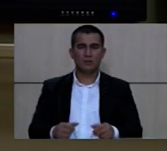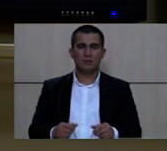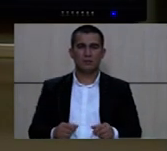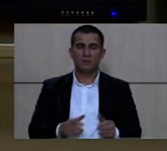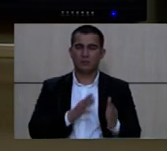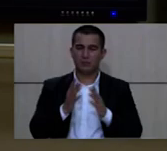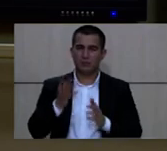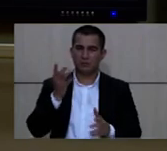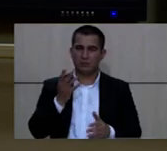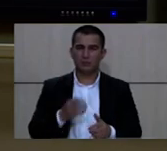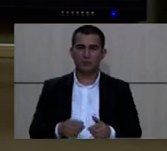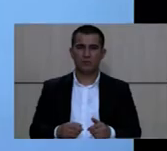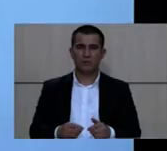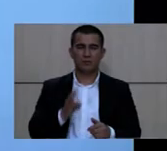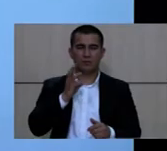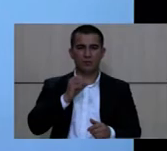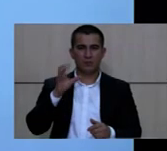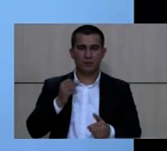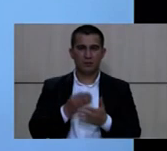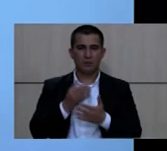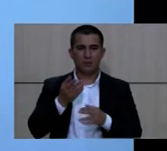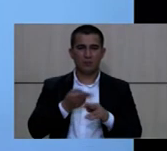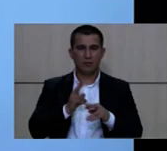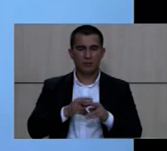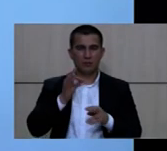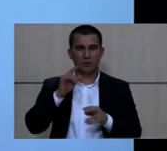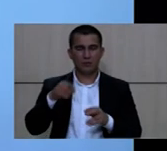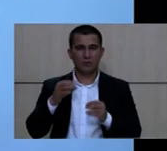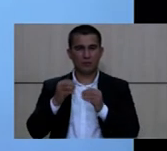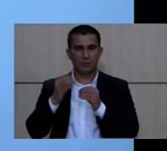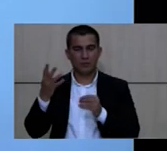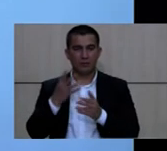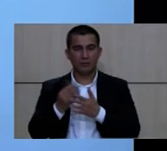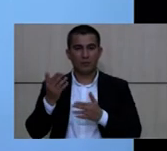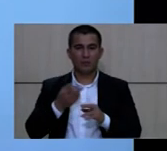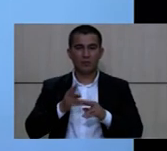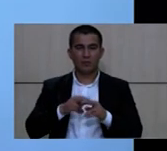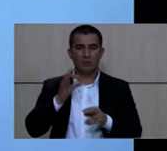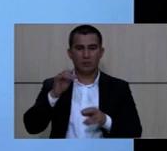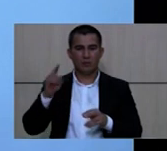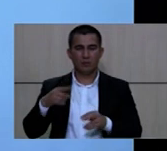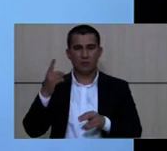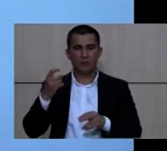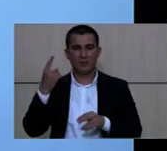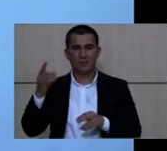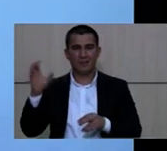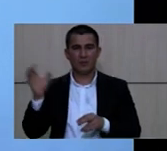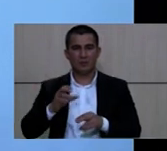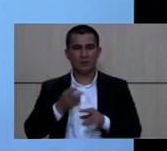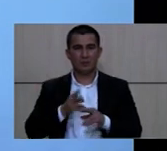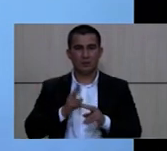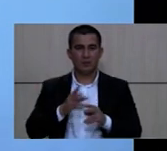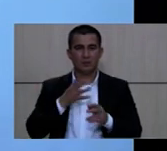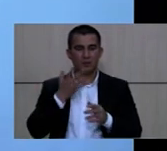Va 4-chi topshirig'imiz massasi 0.5 kg bo'lgan topga 0.1 sekund davomida